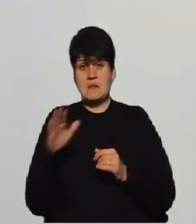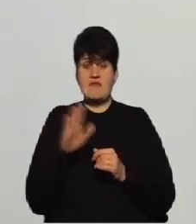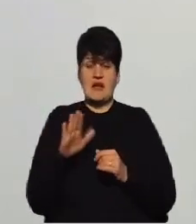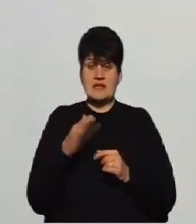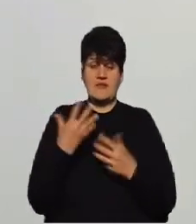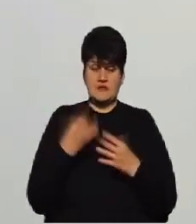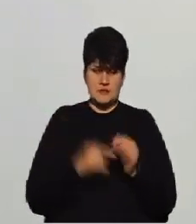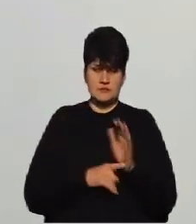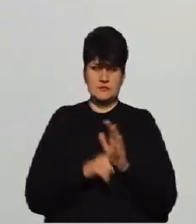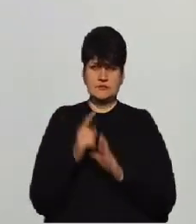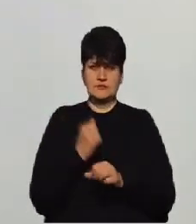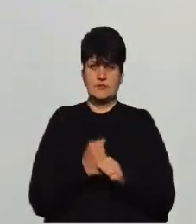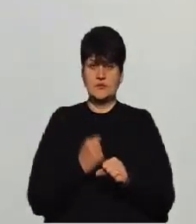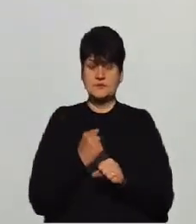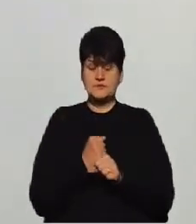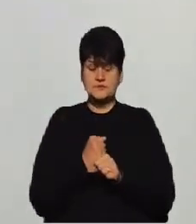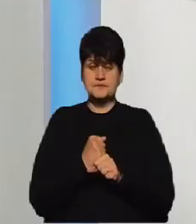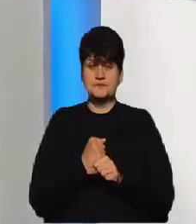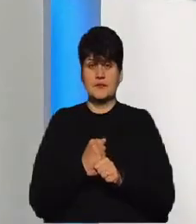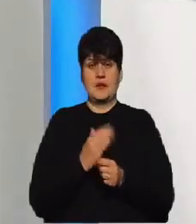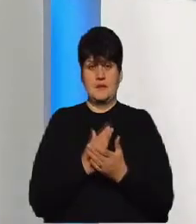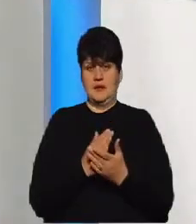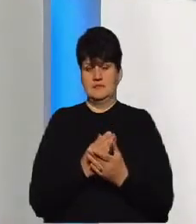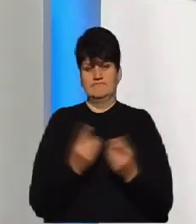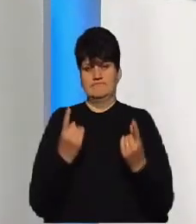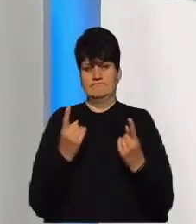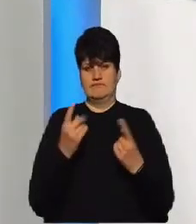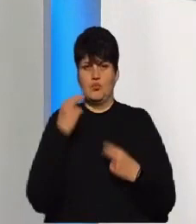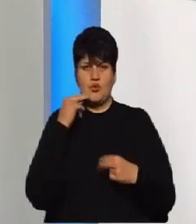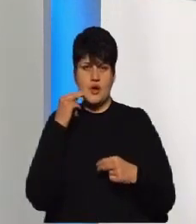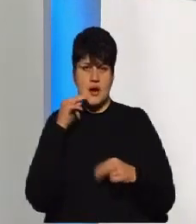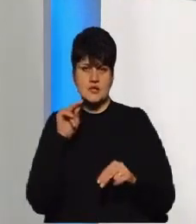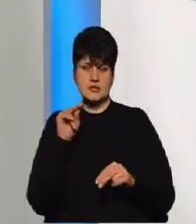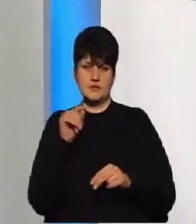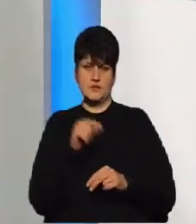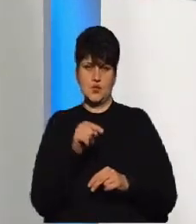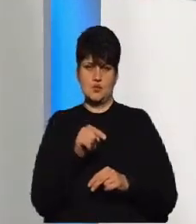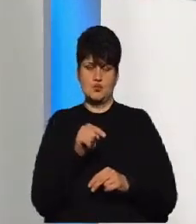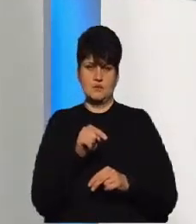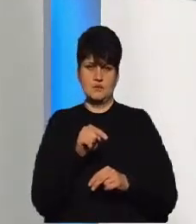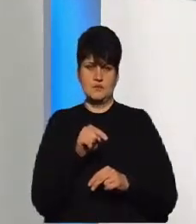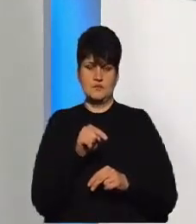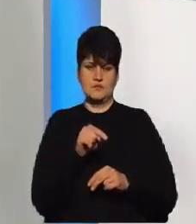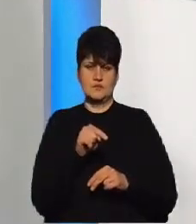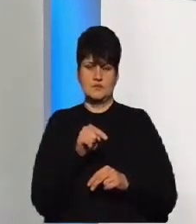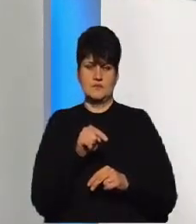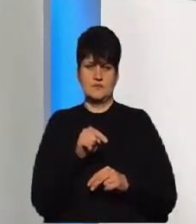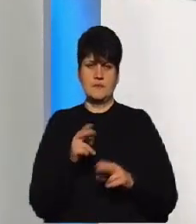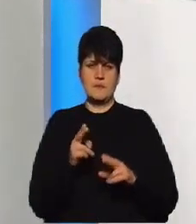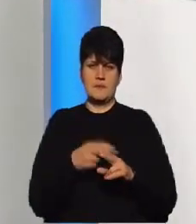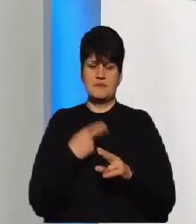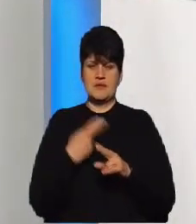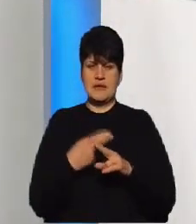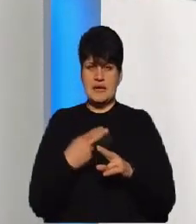в експлуатацію і, відповідно, має суттєво покращитися іменно в цьому по питанню залізнення. Тобто вся вода в